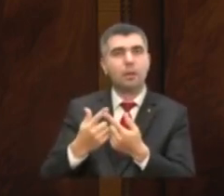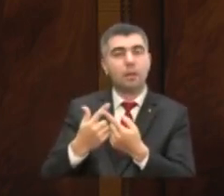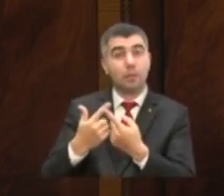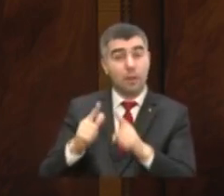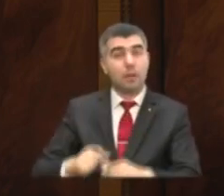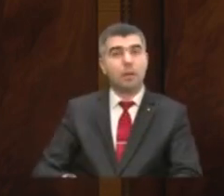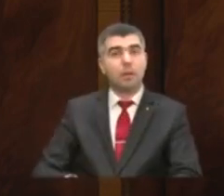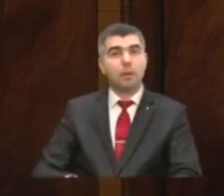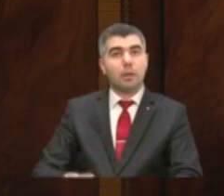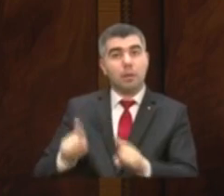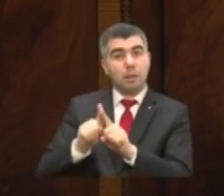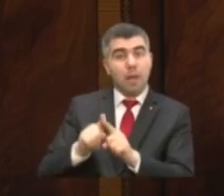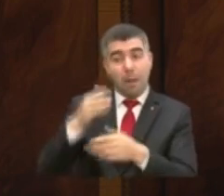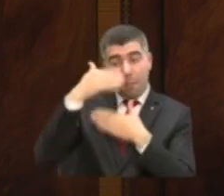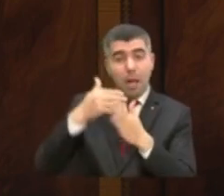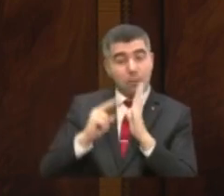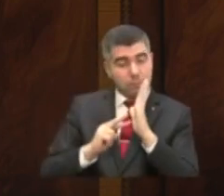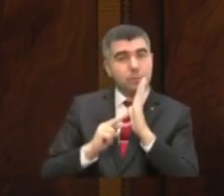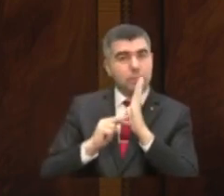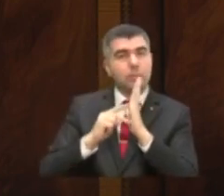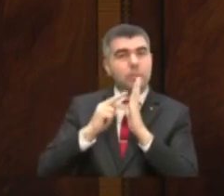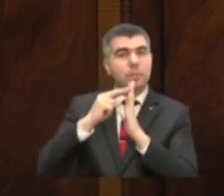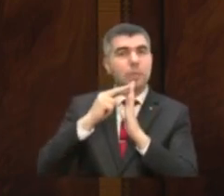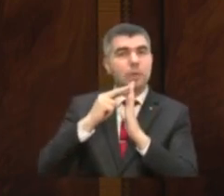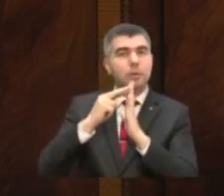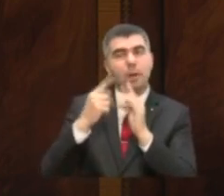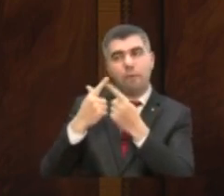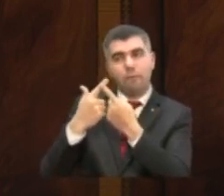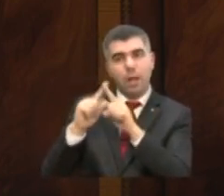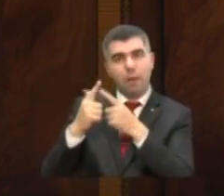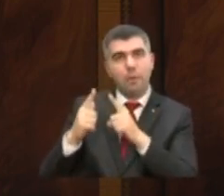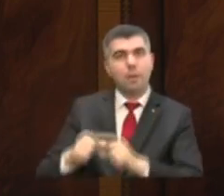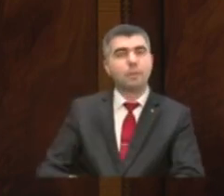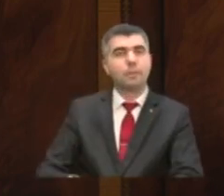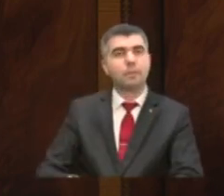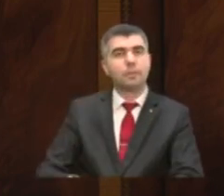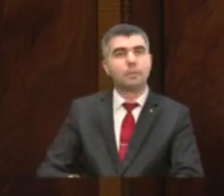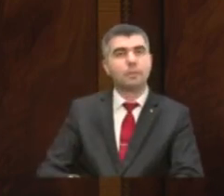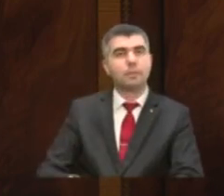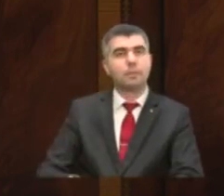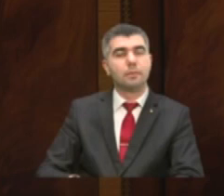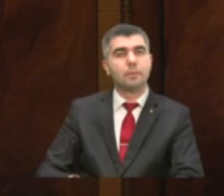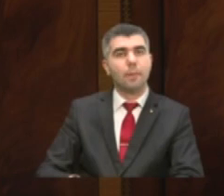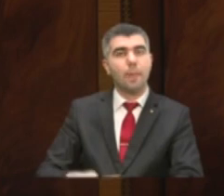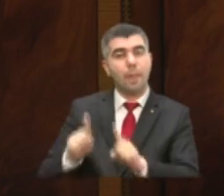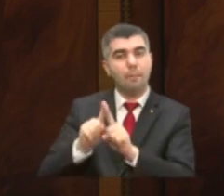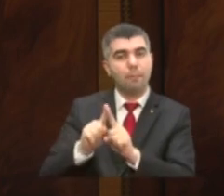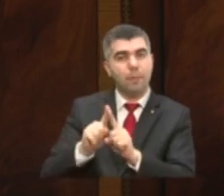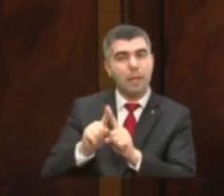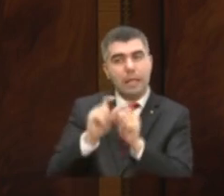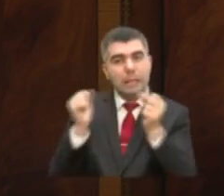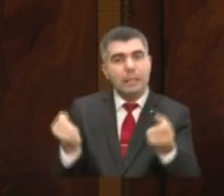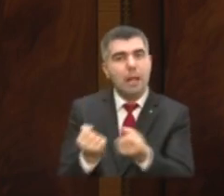مؤشر التنافسية المغرب تقدم وغادي نتقدموا أكثر في عدد من المؤشرات، ومؤشر ديال التنمية